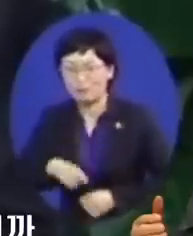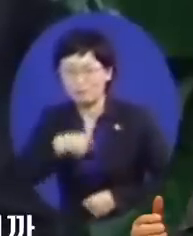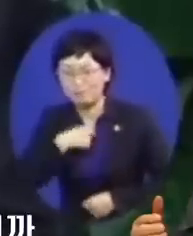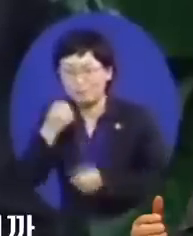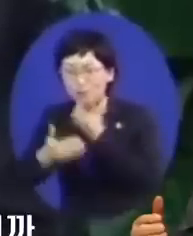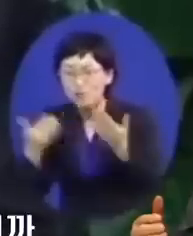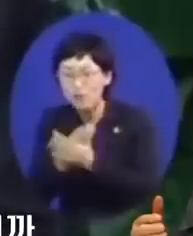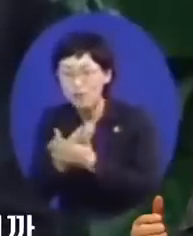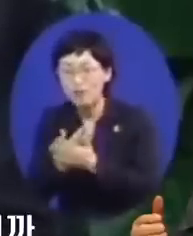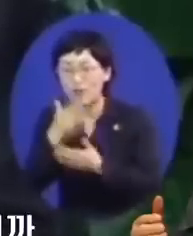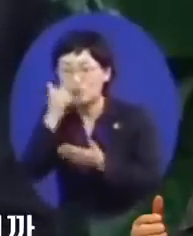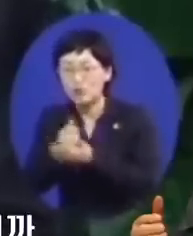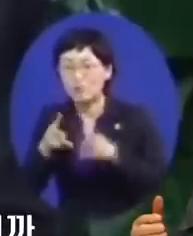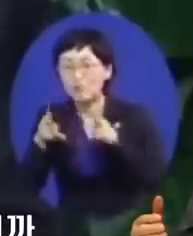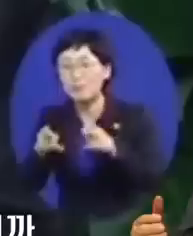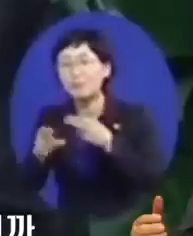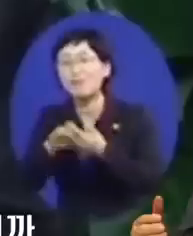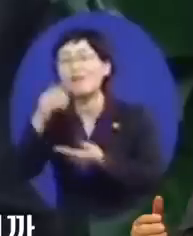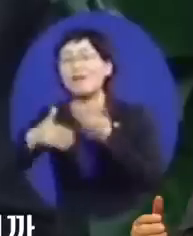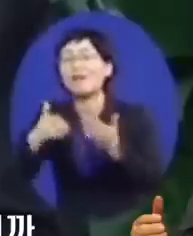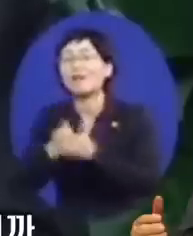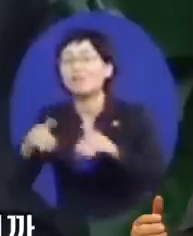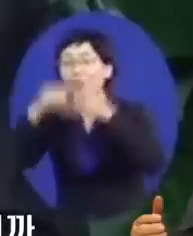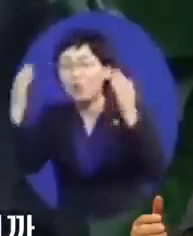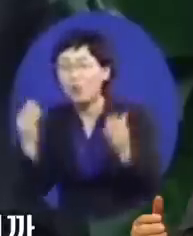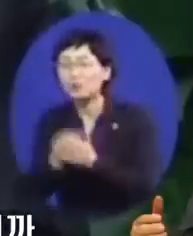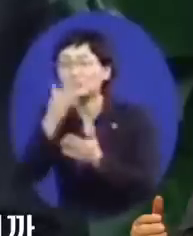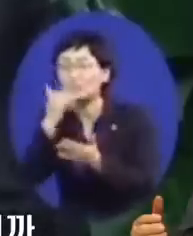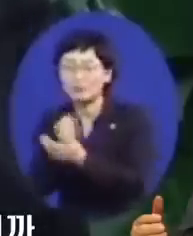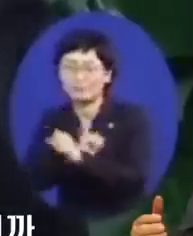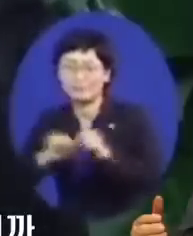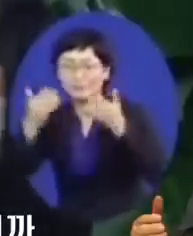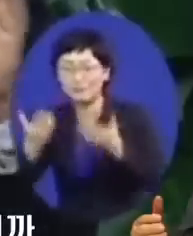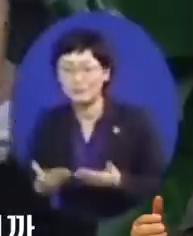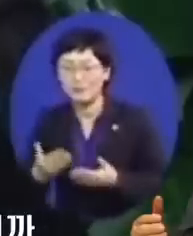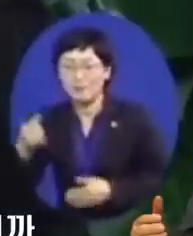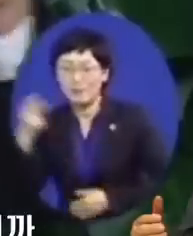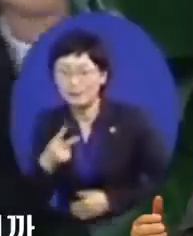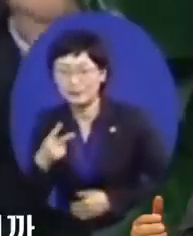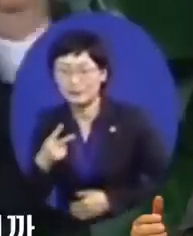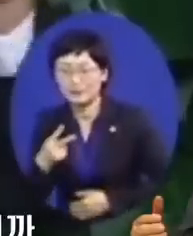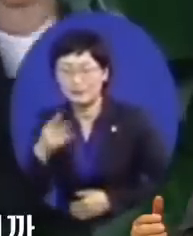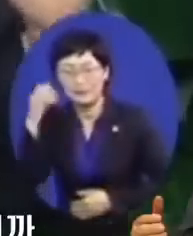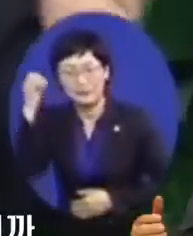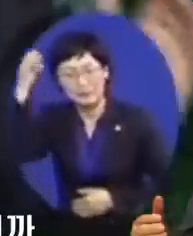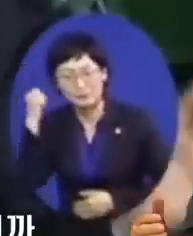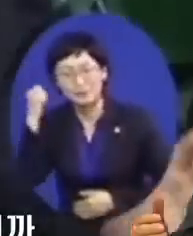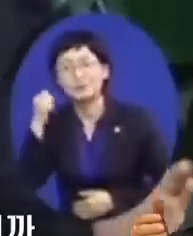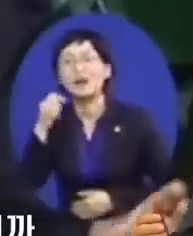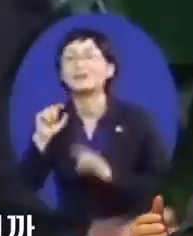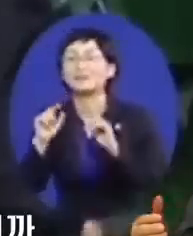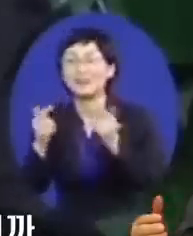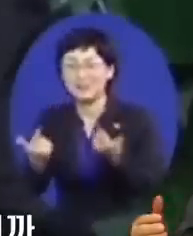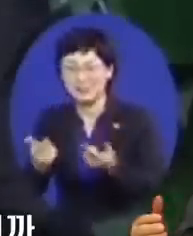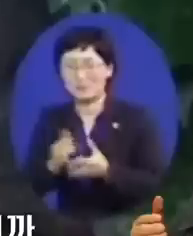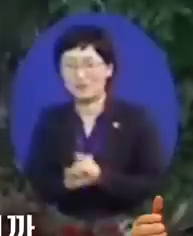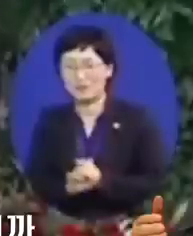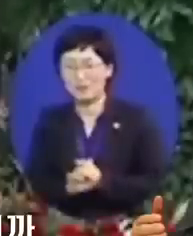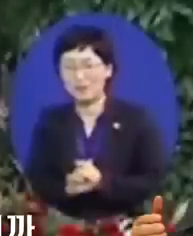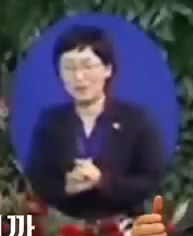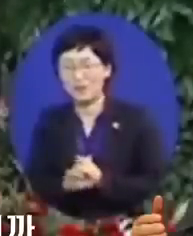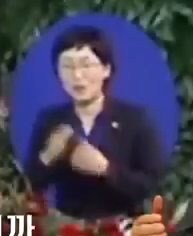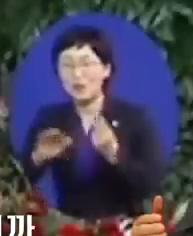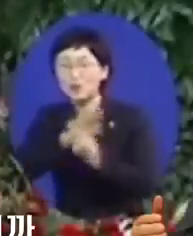죄를 버리기만 하면 하나님은 우리의 모든 죄를 용서해 주시고 다시 기억도 하지 아니하신 것입니다.